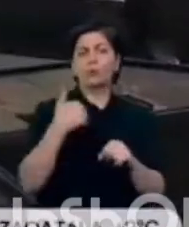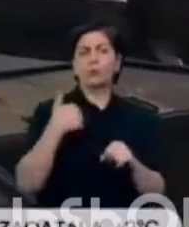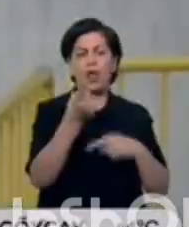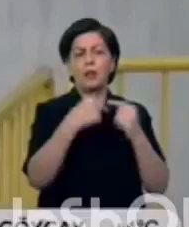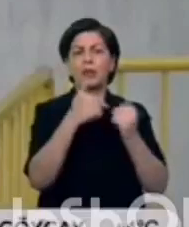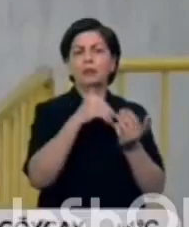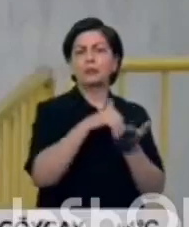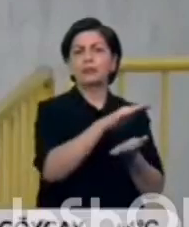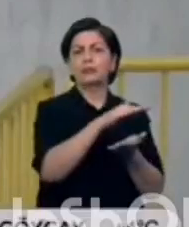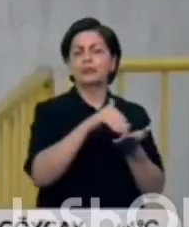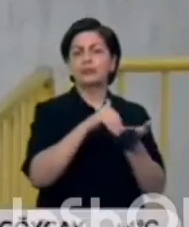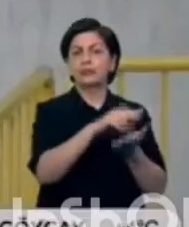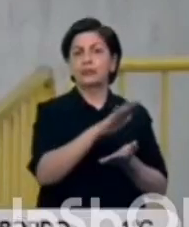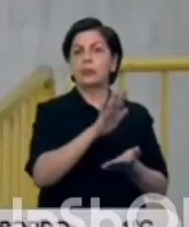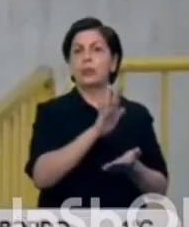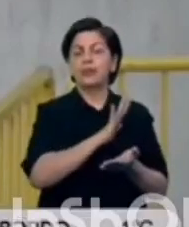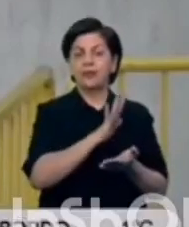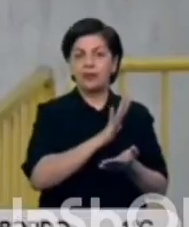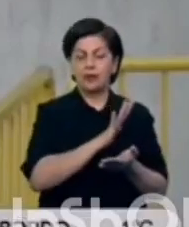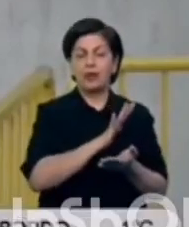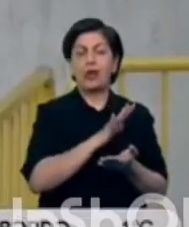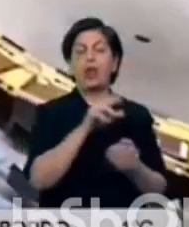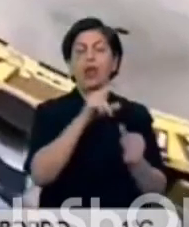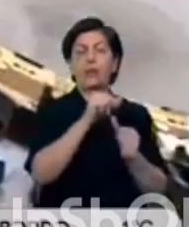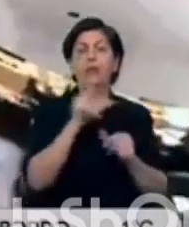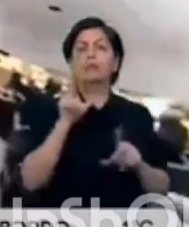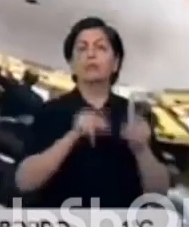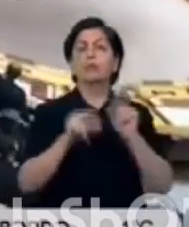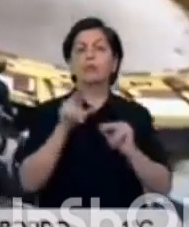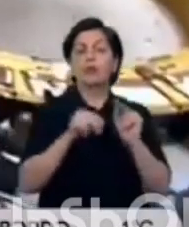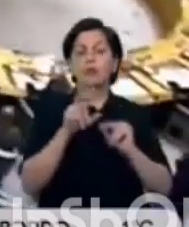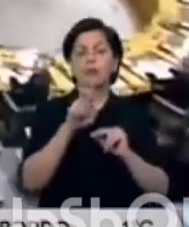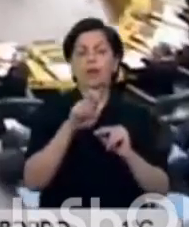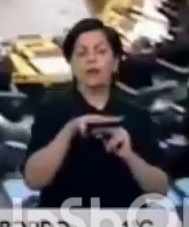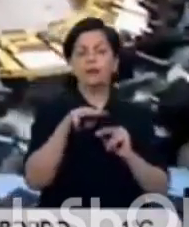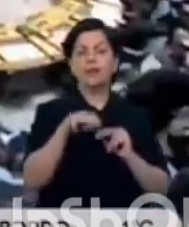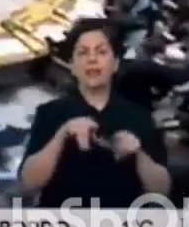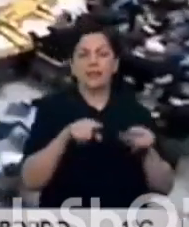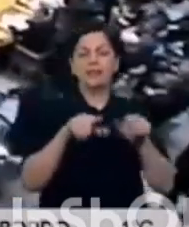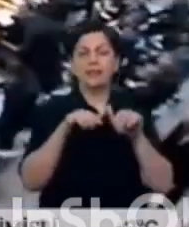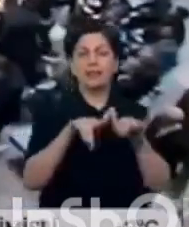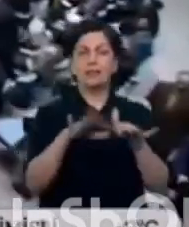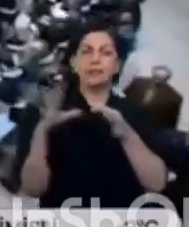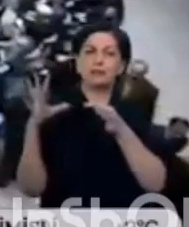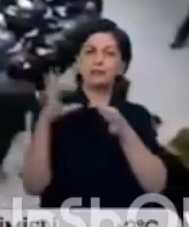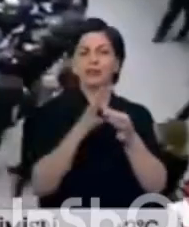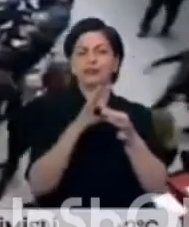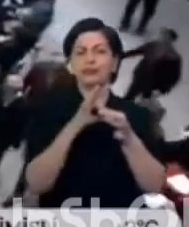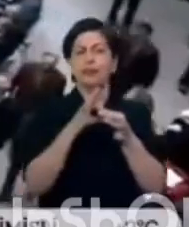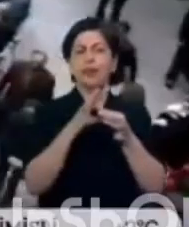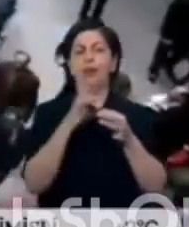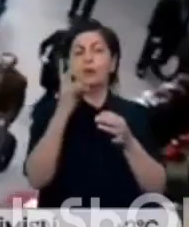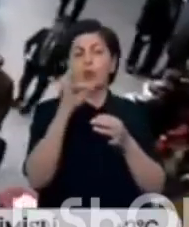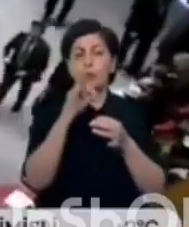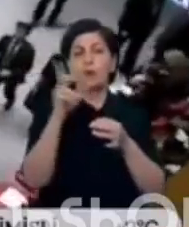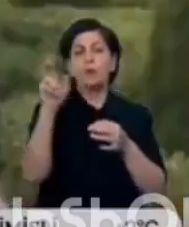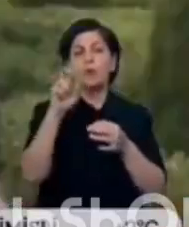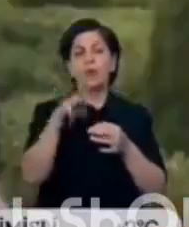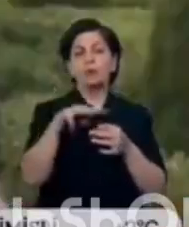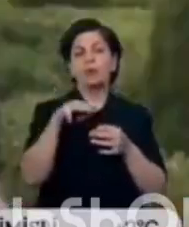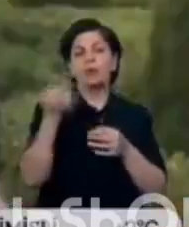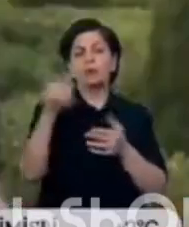imtina edir. Ermənistan münaqişəyə BMT-ni də cəlb etməyə çalışır, lakin Ermənistanın həqiqətə uyğun olmayan bəyanatlarını bu dəfə BMT rədd